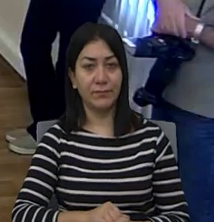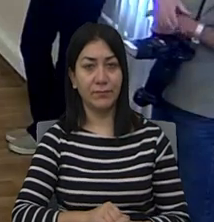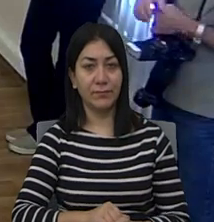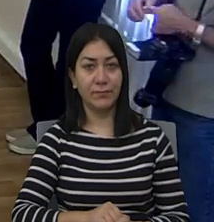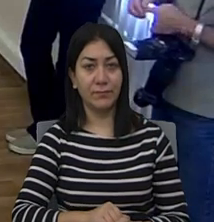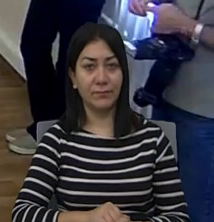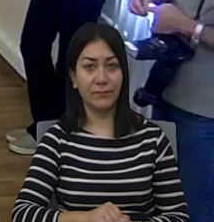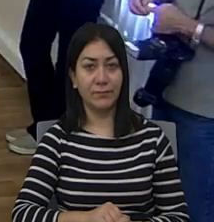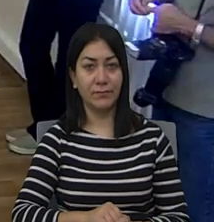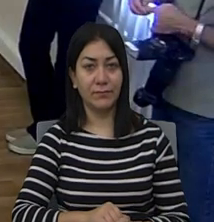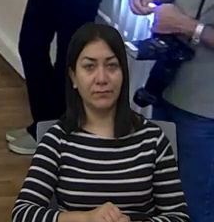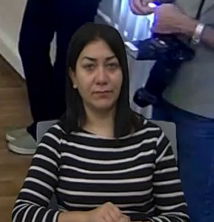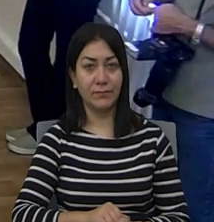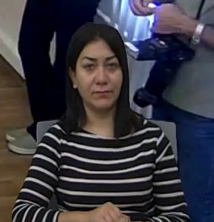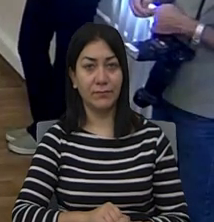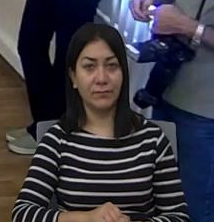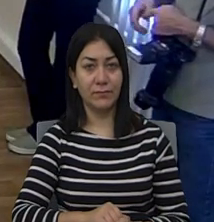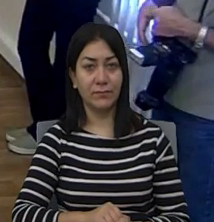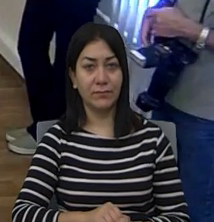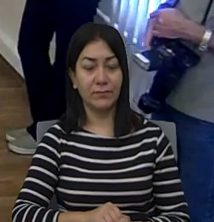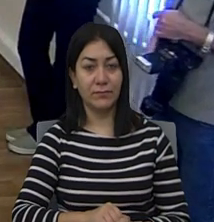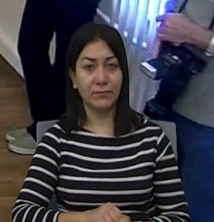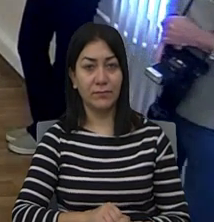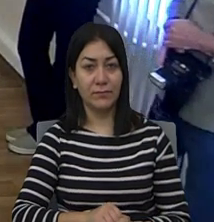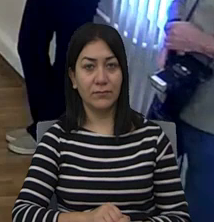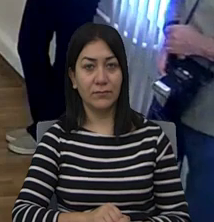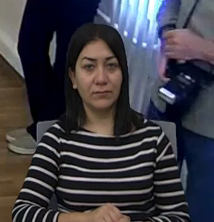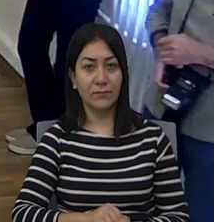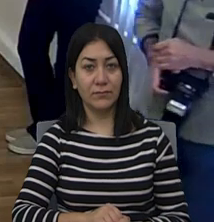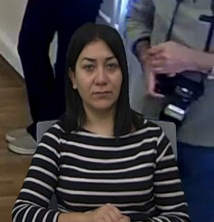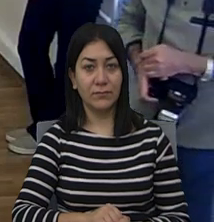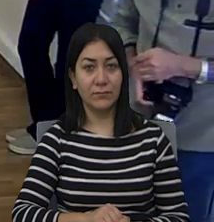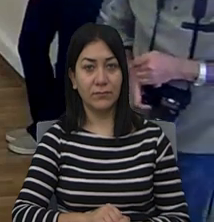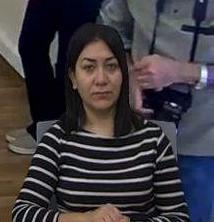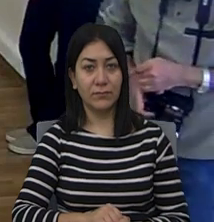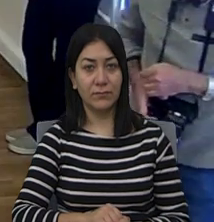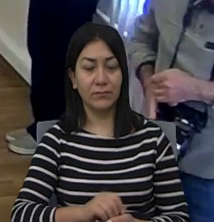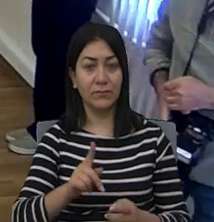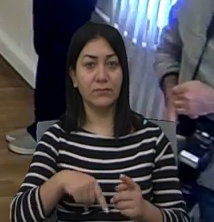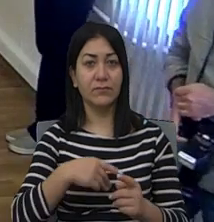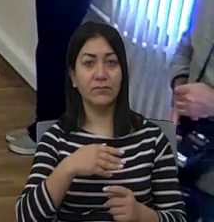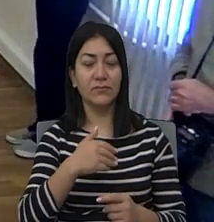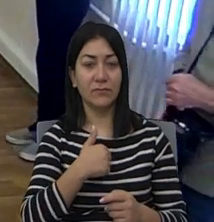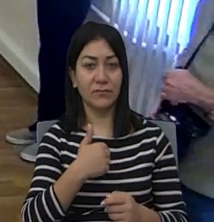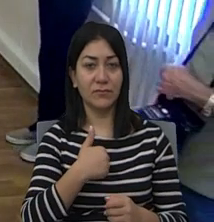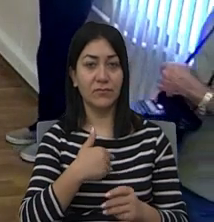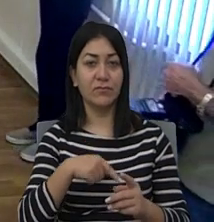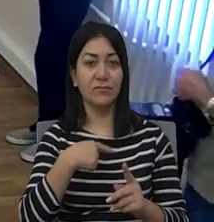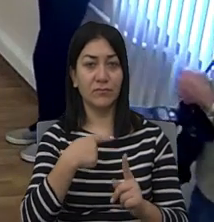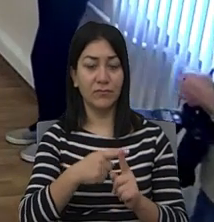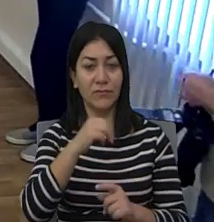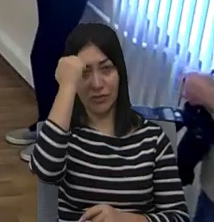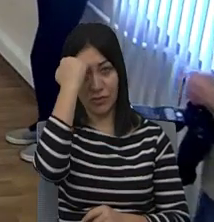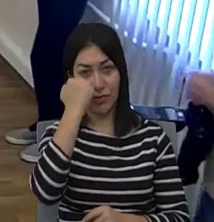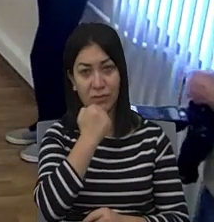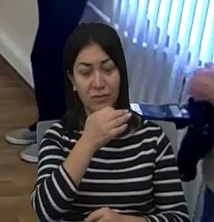going to be able to establish a community of practitioners. Այս առումով նաև իհարկե ցանկանում եմ մեկ անգամ